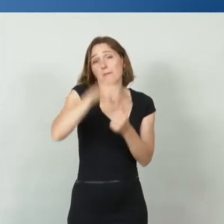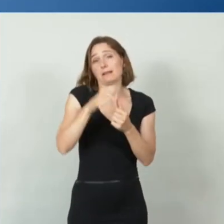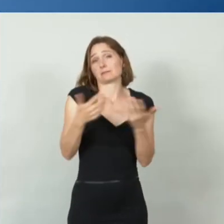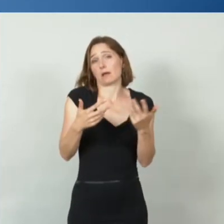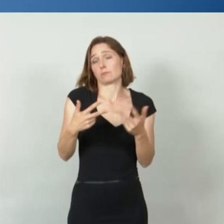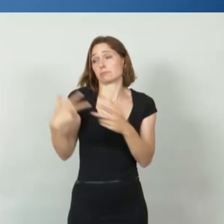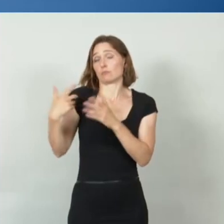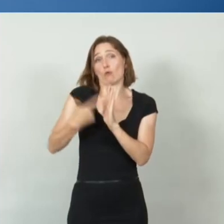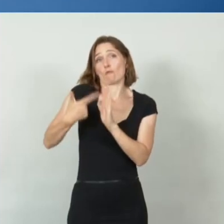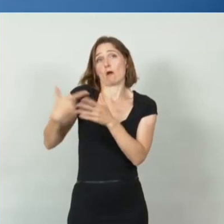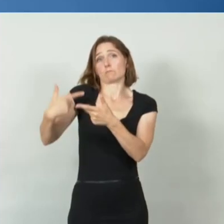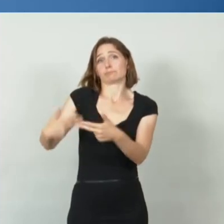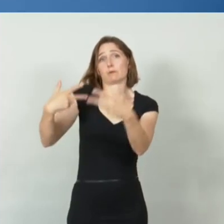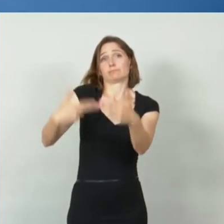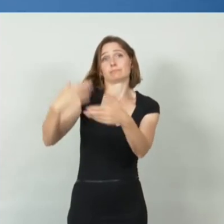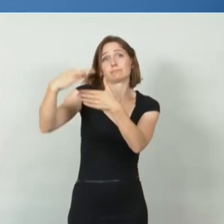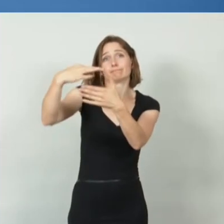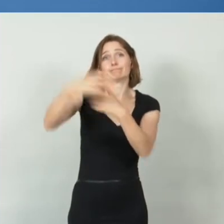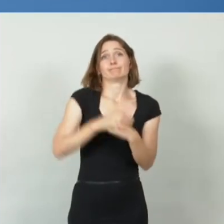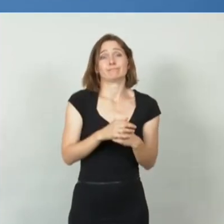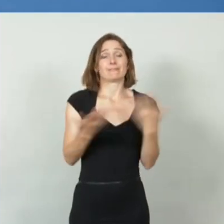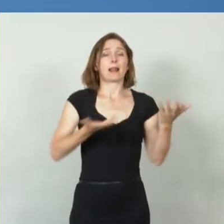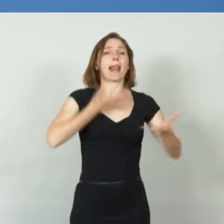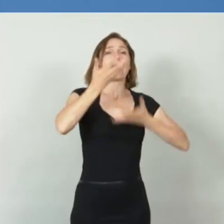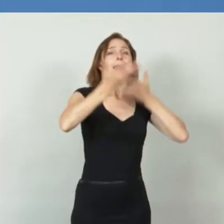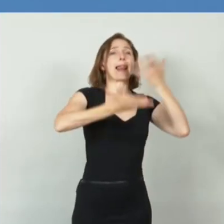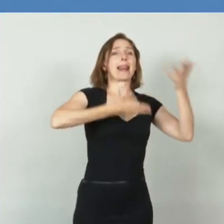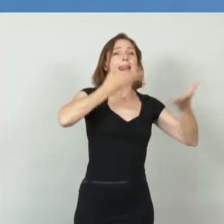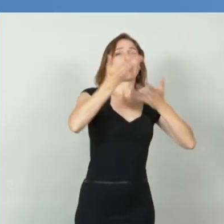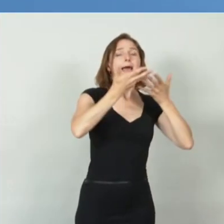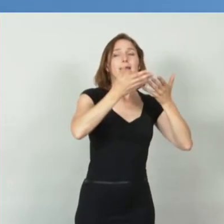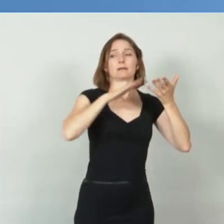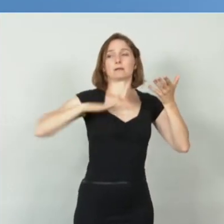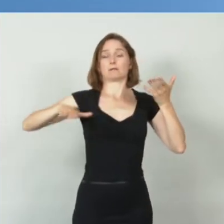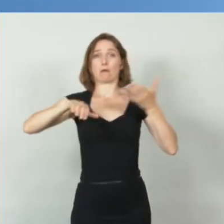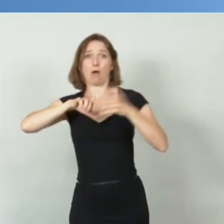mandats l'écart béant entre vos discours et vos actions